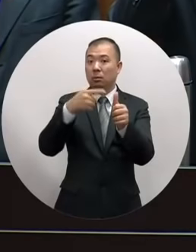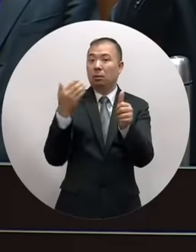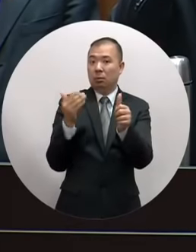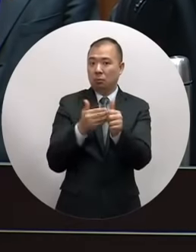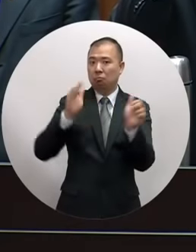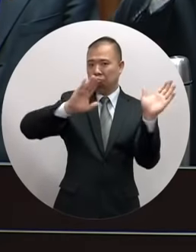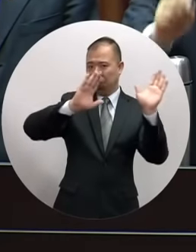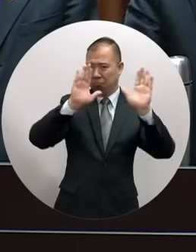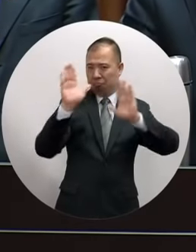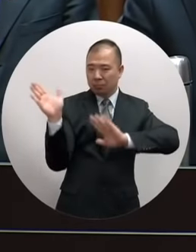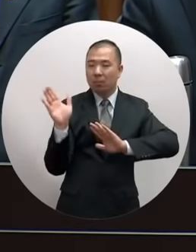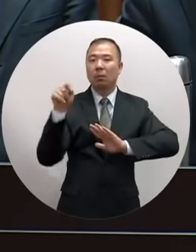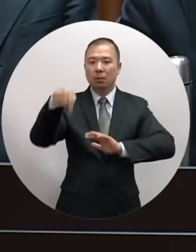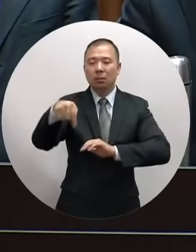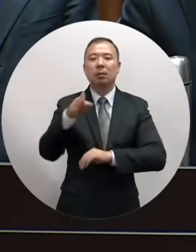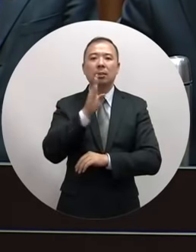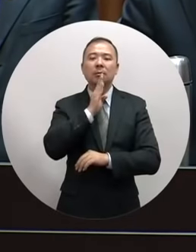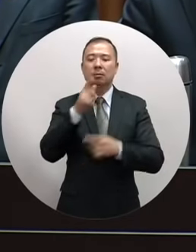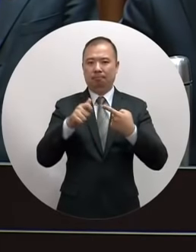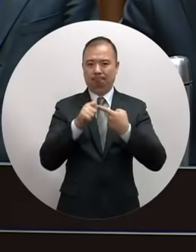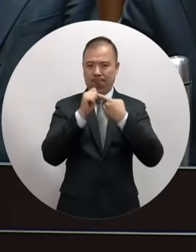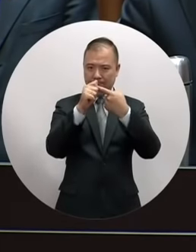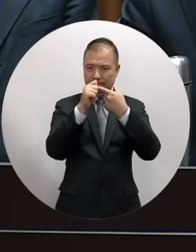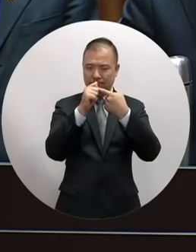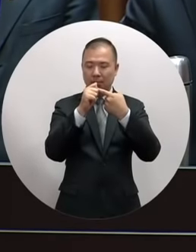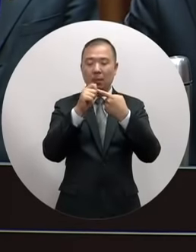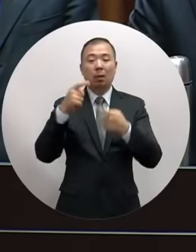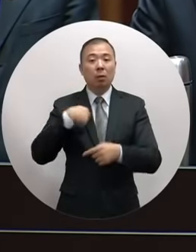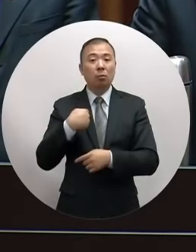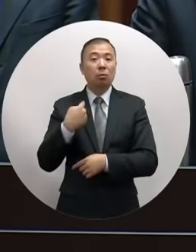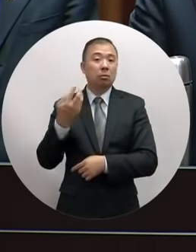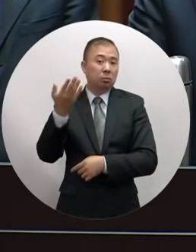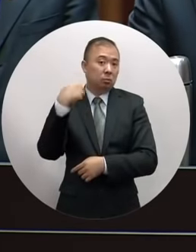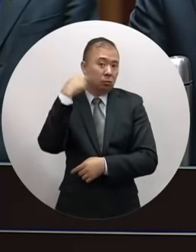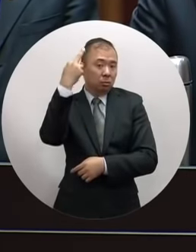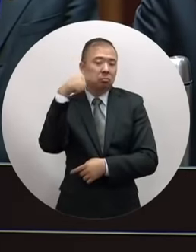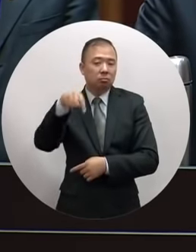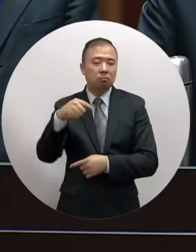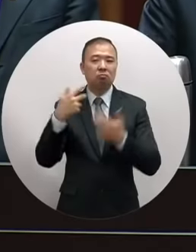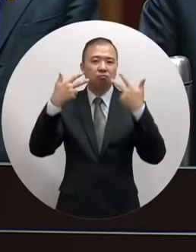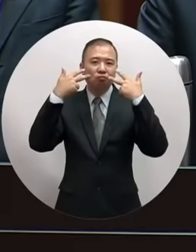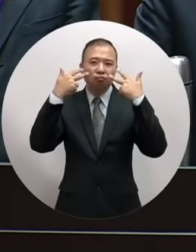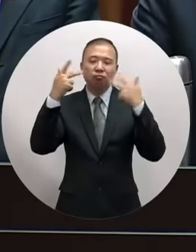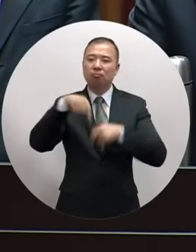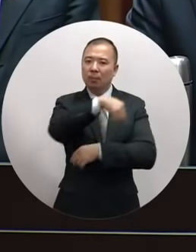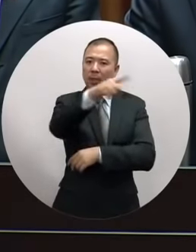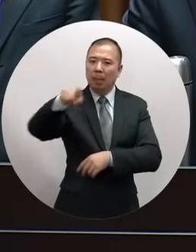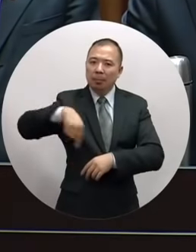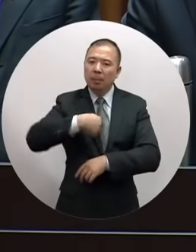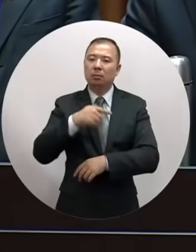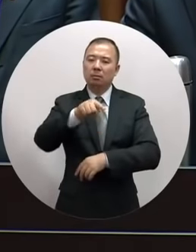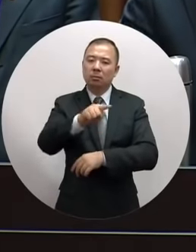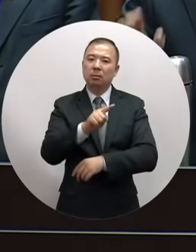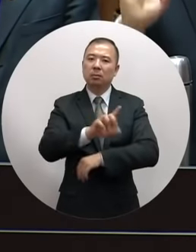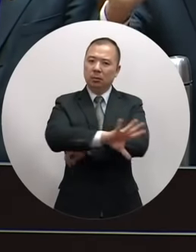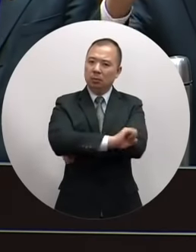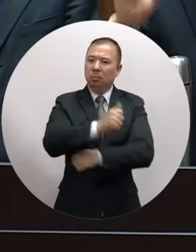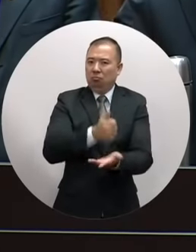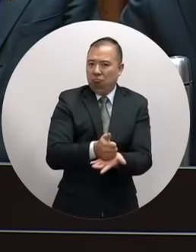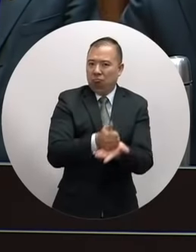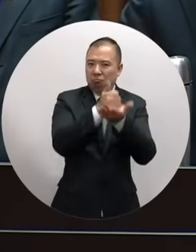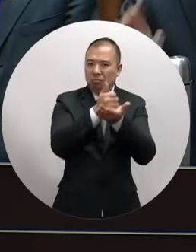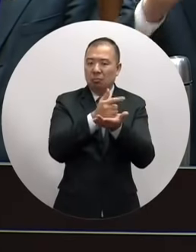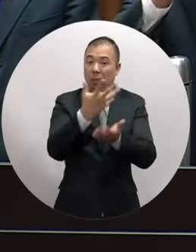这是一个点，我一直对原住民应该采尊重，应该注意原住民的权利尊严，